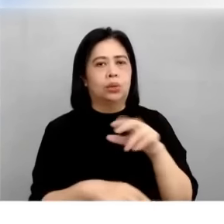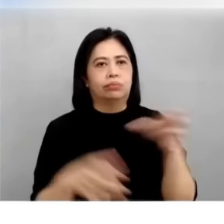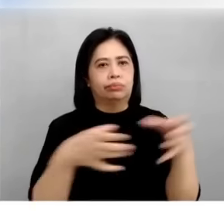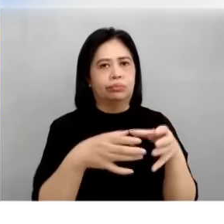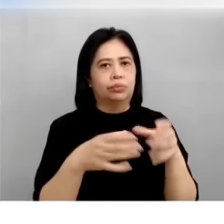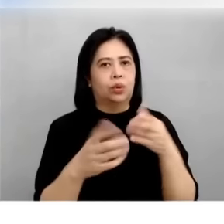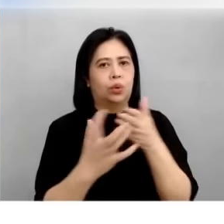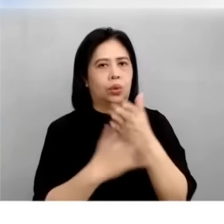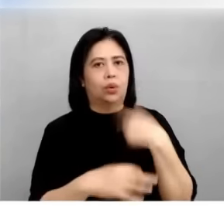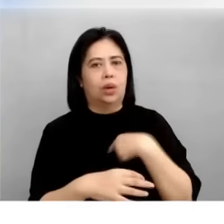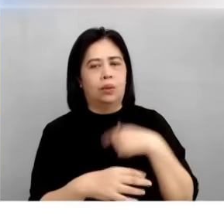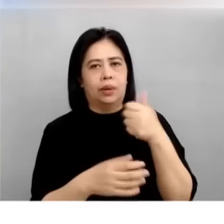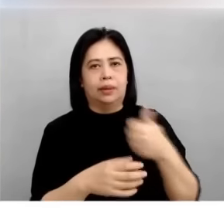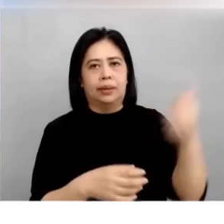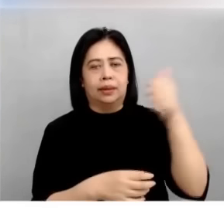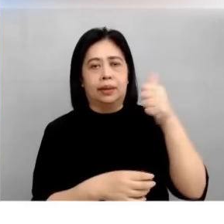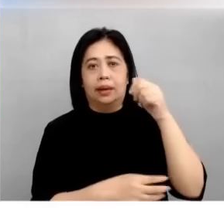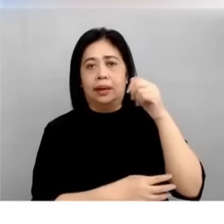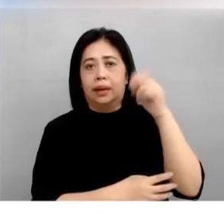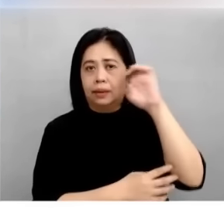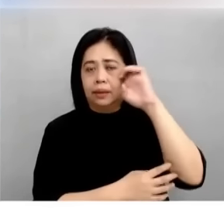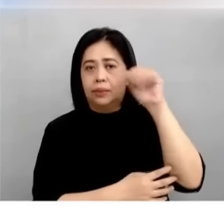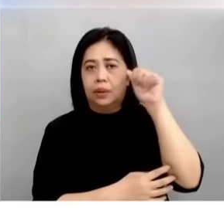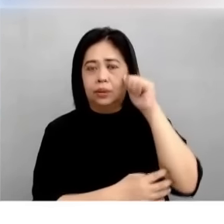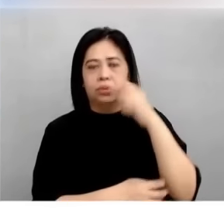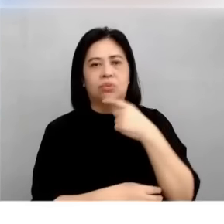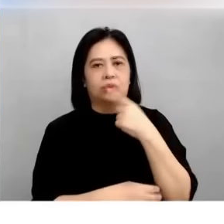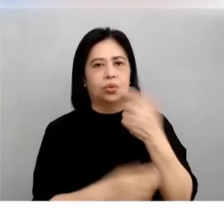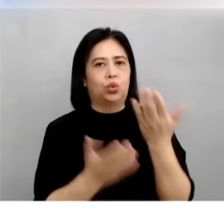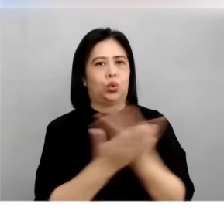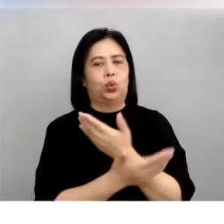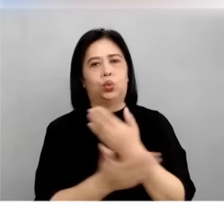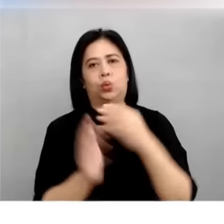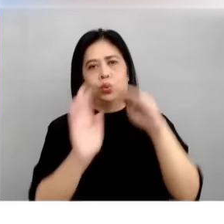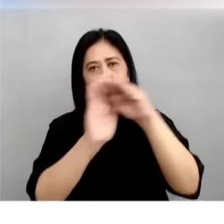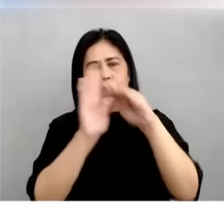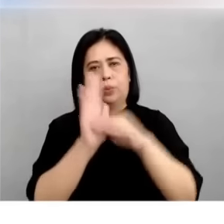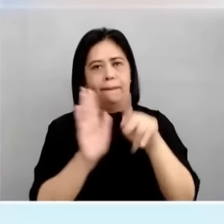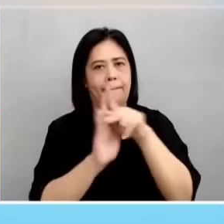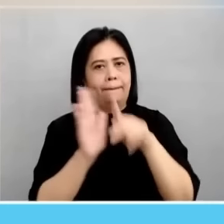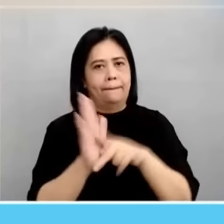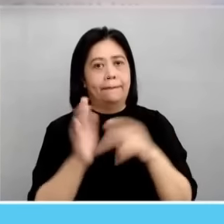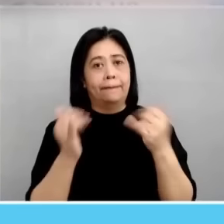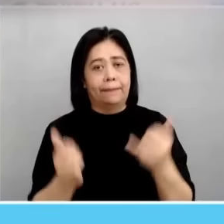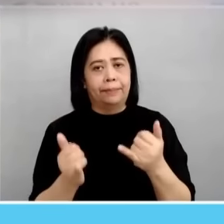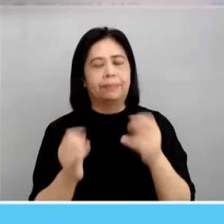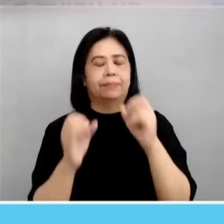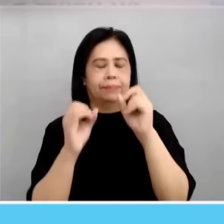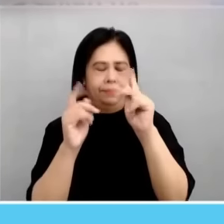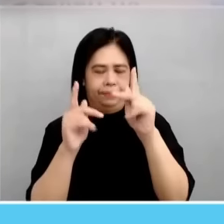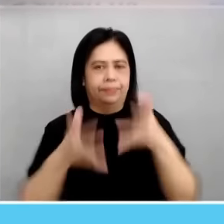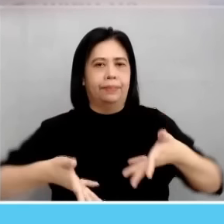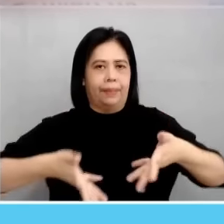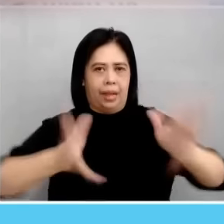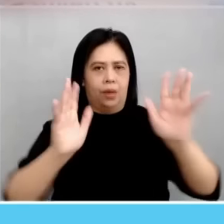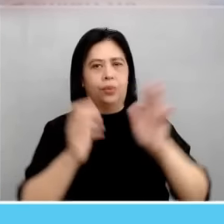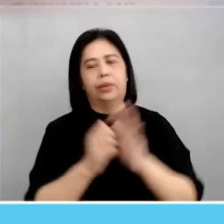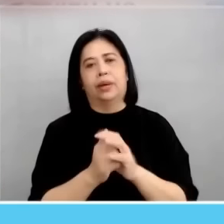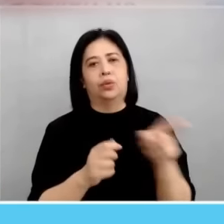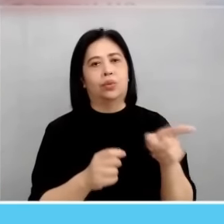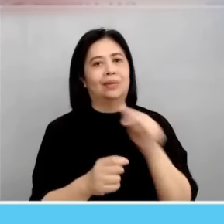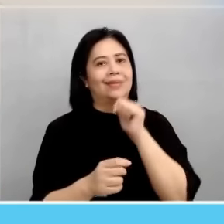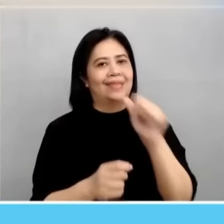our Secretary Eduardo Anyo. Nagbigay po ng bagong guidance ngayon na i-allow na po yun.